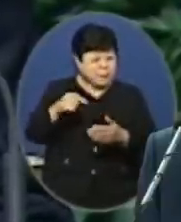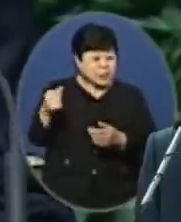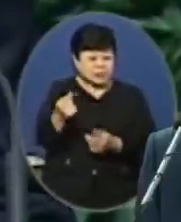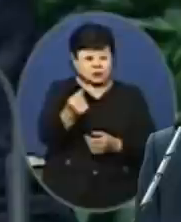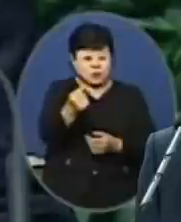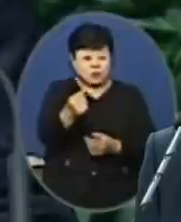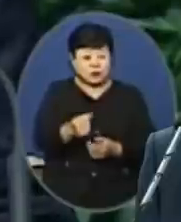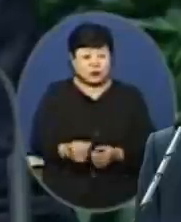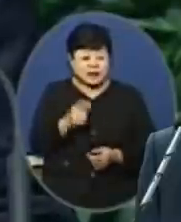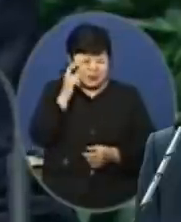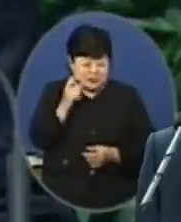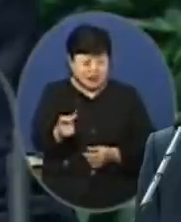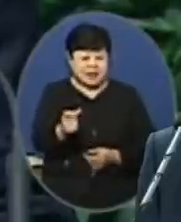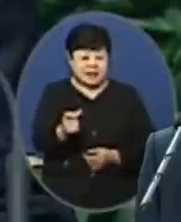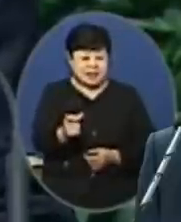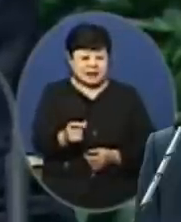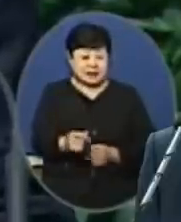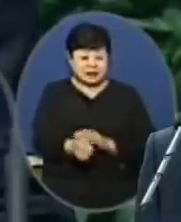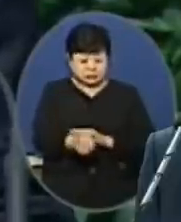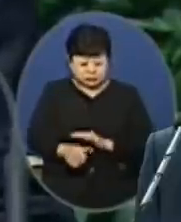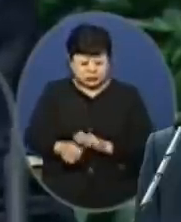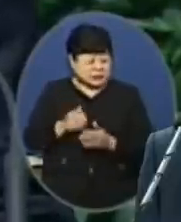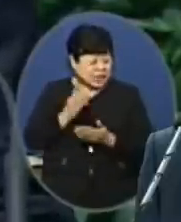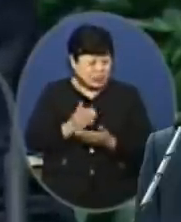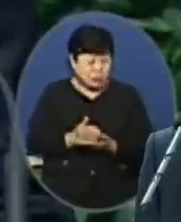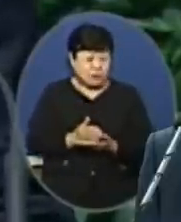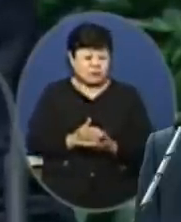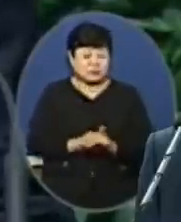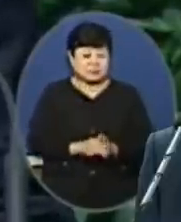가지고 강력하게 뒤로 물러가지 않는